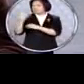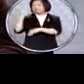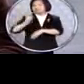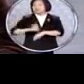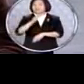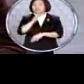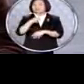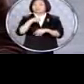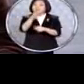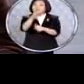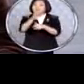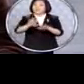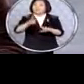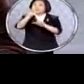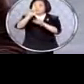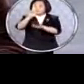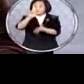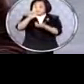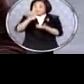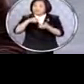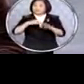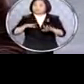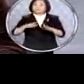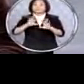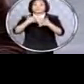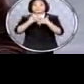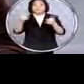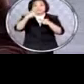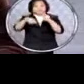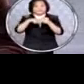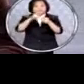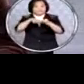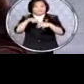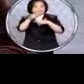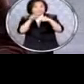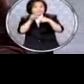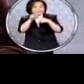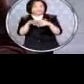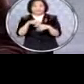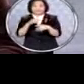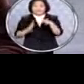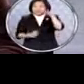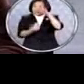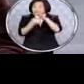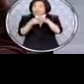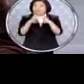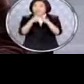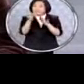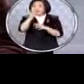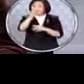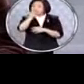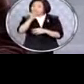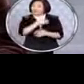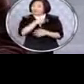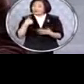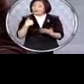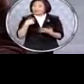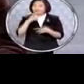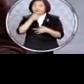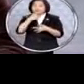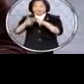年底我们的平均国民这个所得啊可以到这个2万美元啊，距离你上任增加